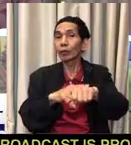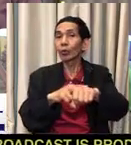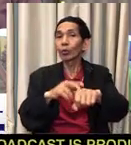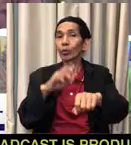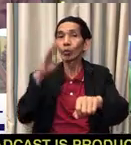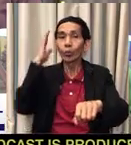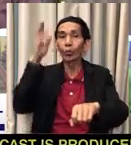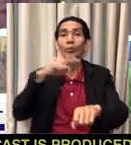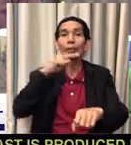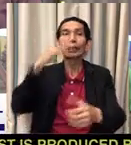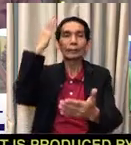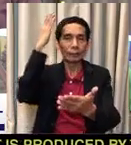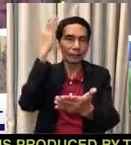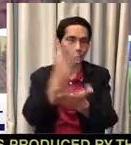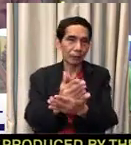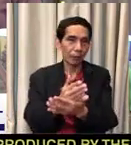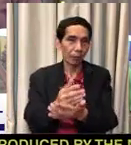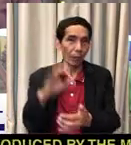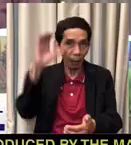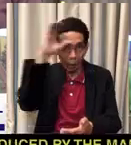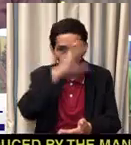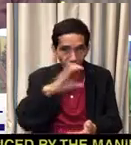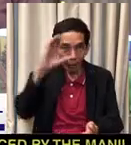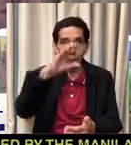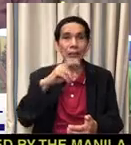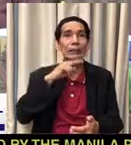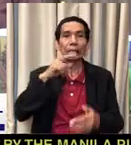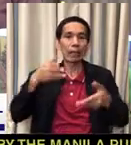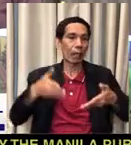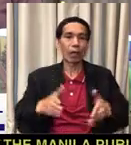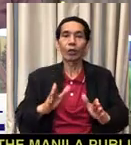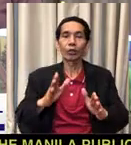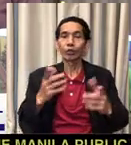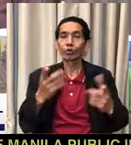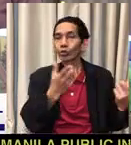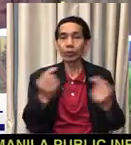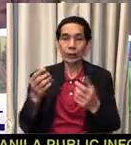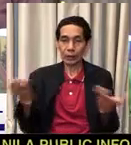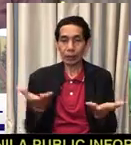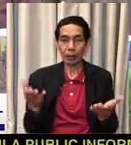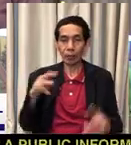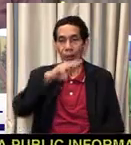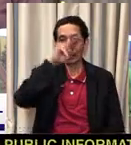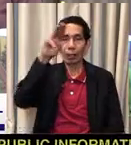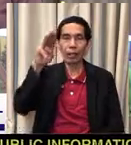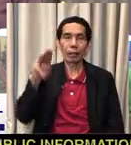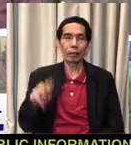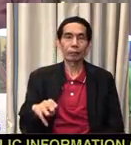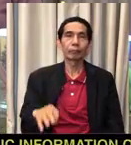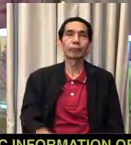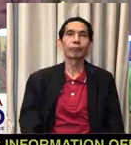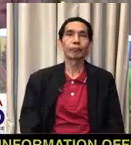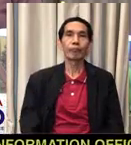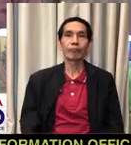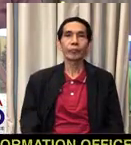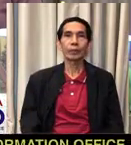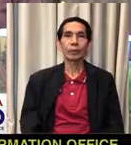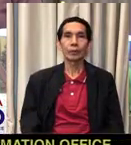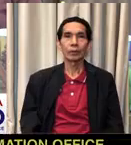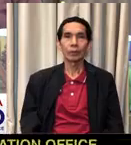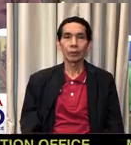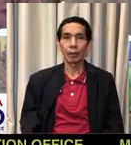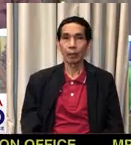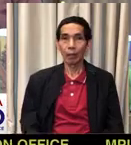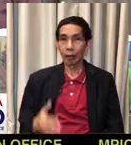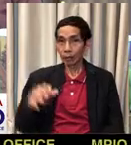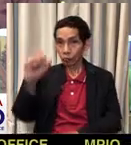stop. Because you are not allowed to do it here in Manila. No. O, kaya yan ha,